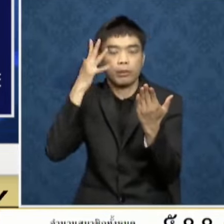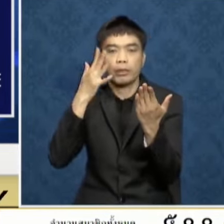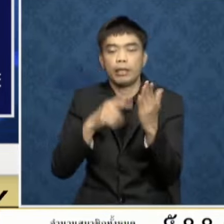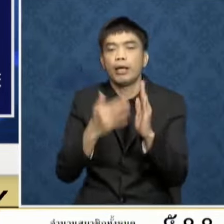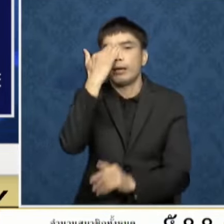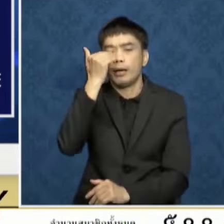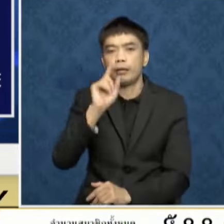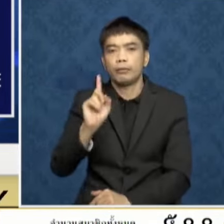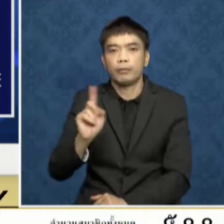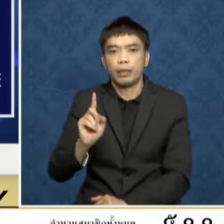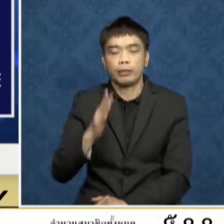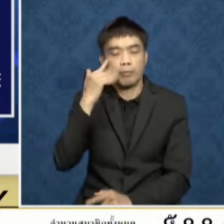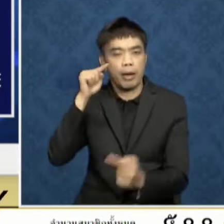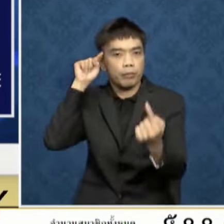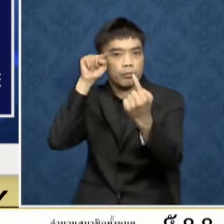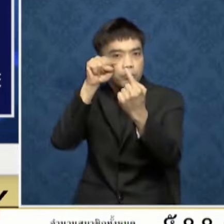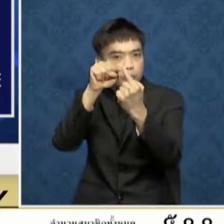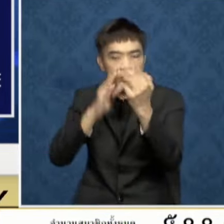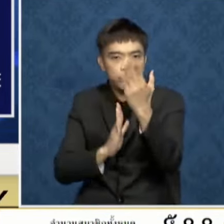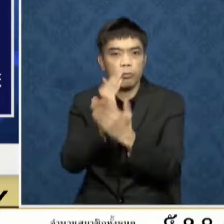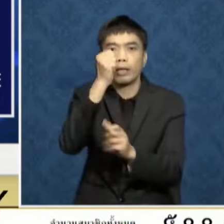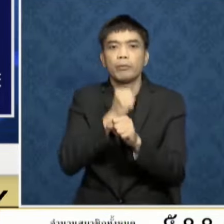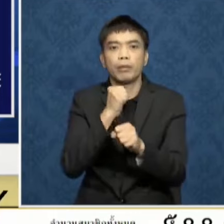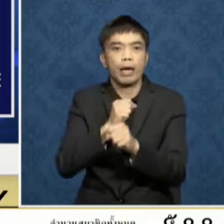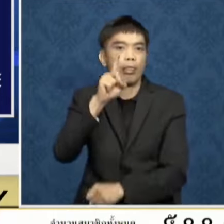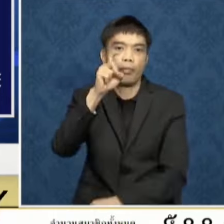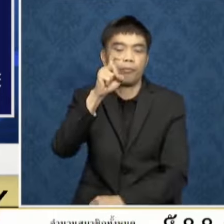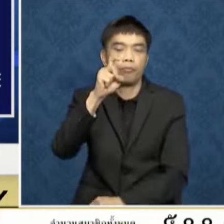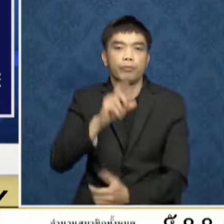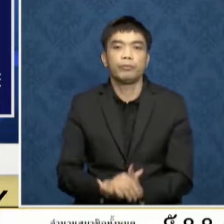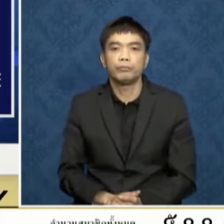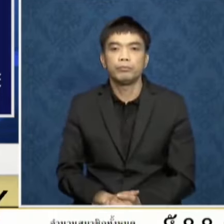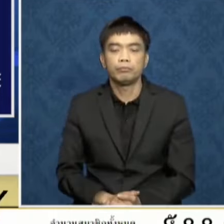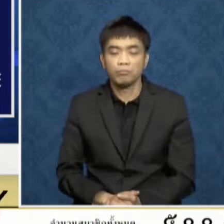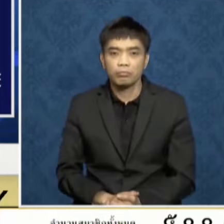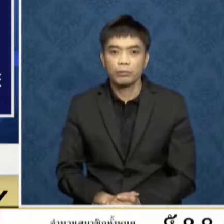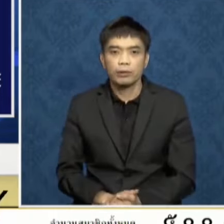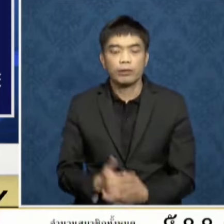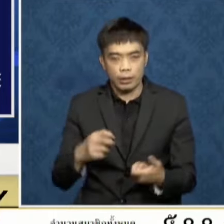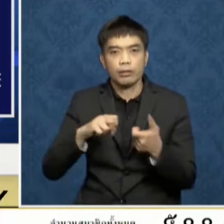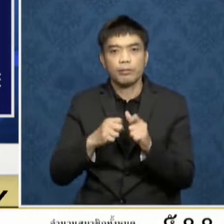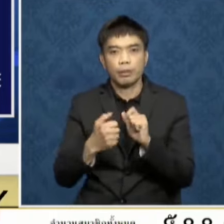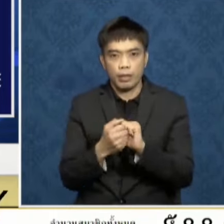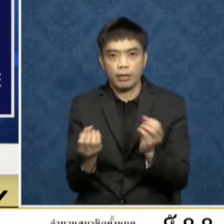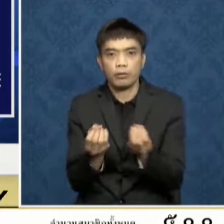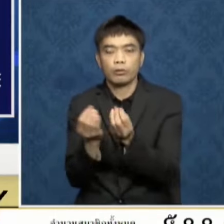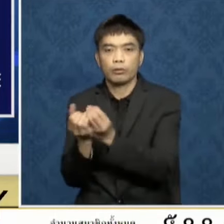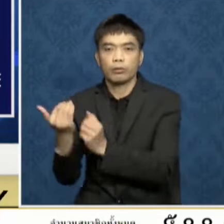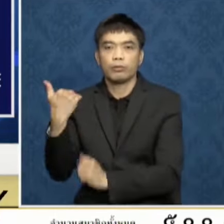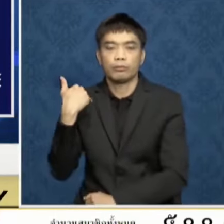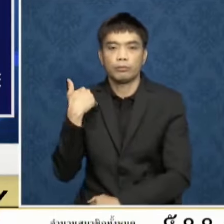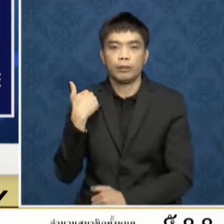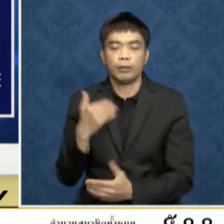เขาถึงไม่ประสบความสำเร็จในการทำงานคะนอกจากนี้เขายังรับความเสี่ยงในการทำงานอีกด้วย